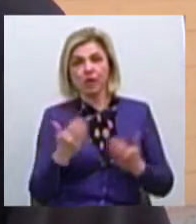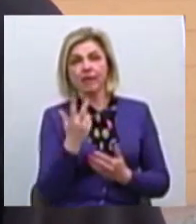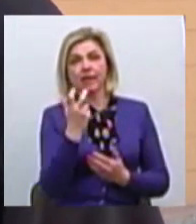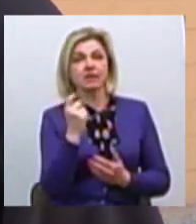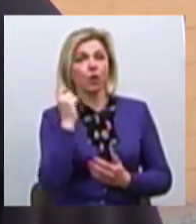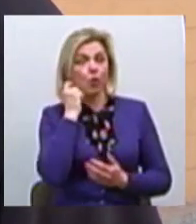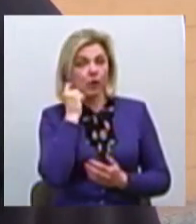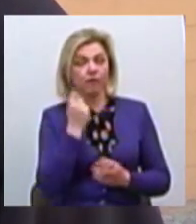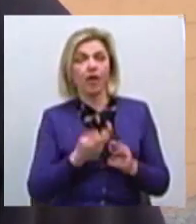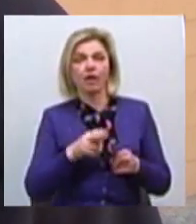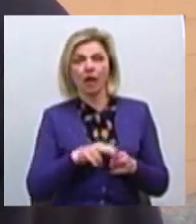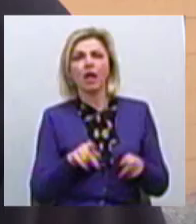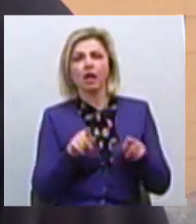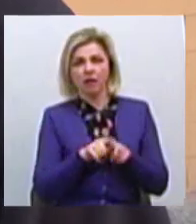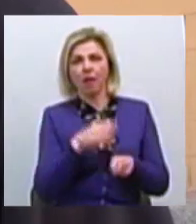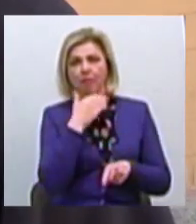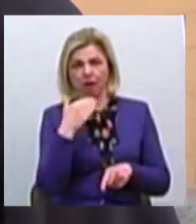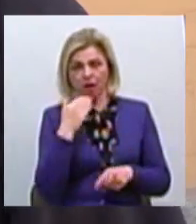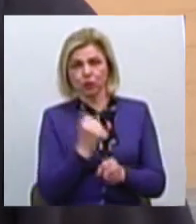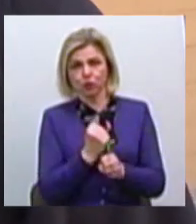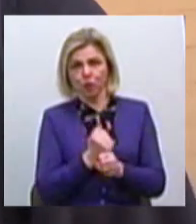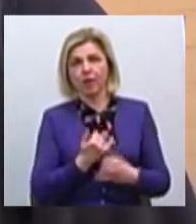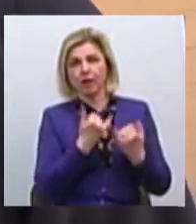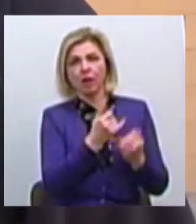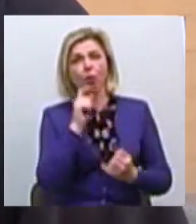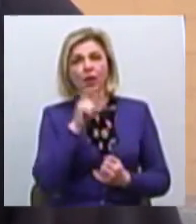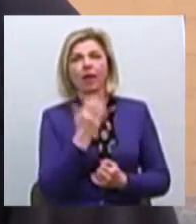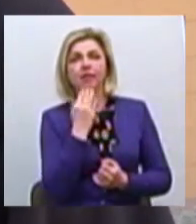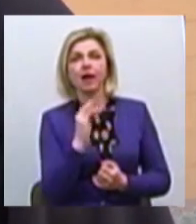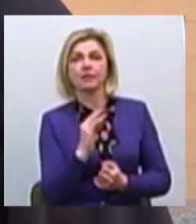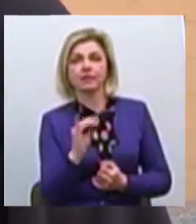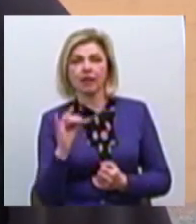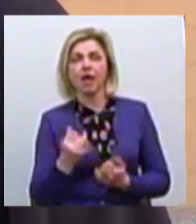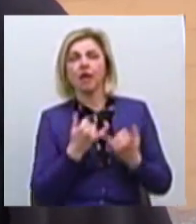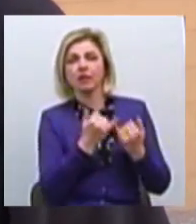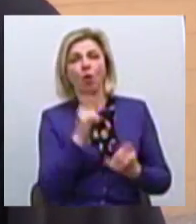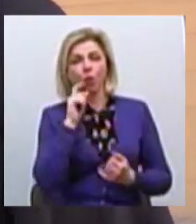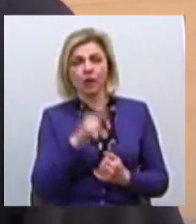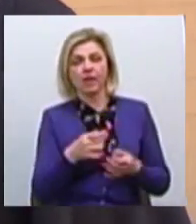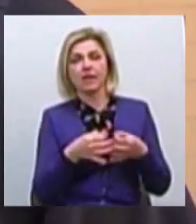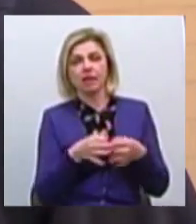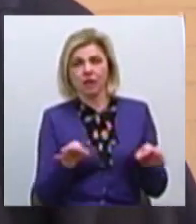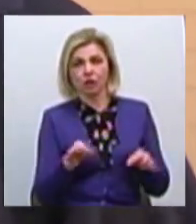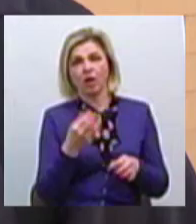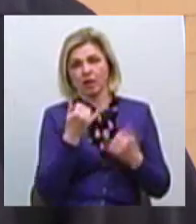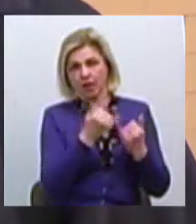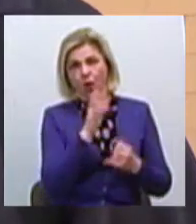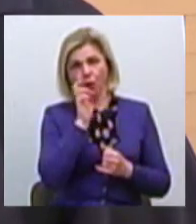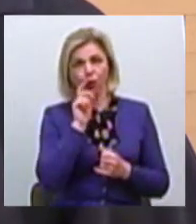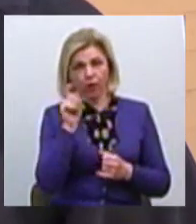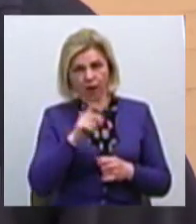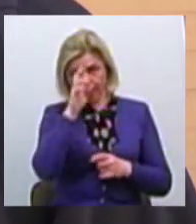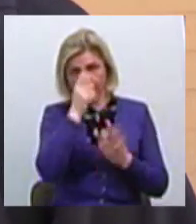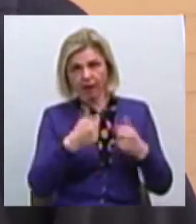років, який стільки зробив для української нації, який стільки зробив для України, для української незалежності, для